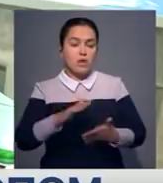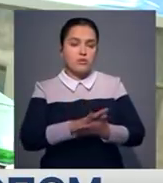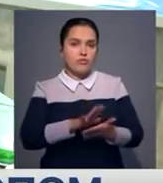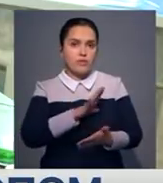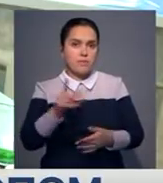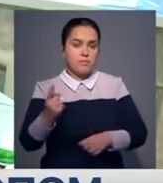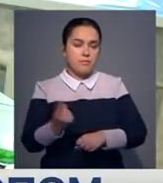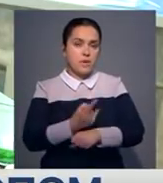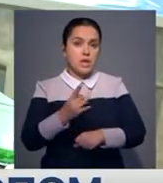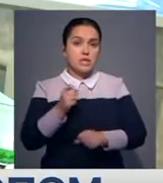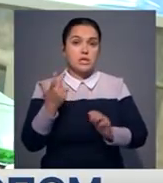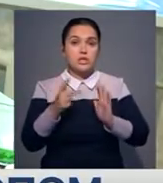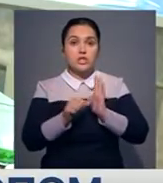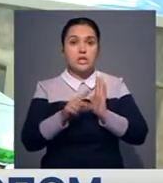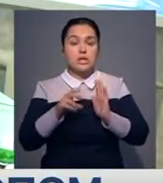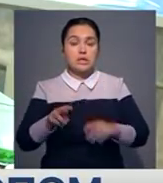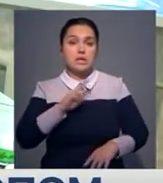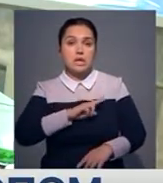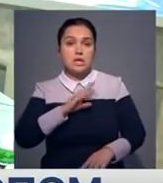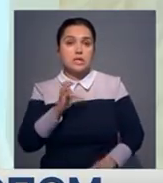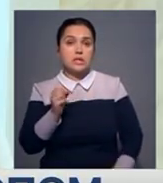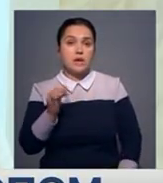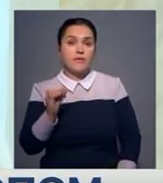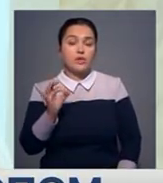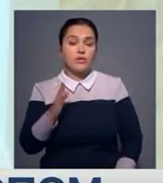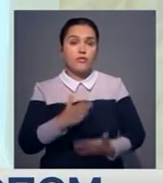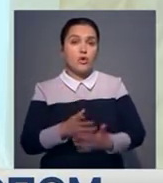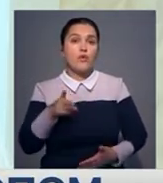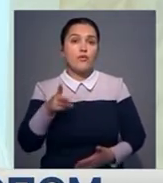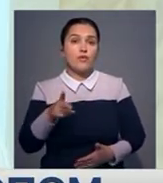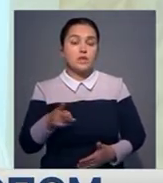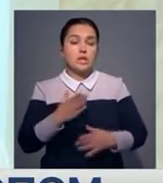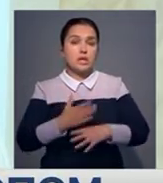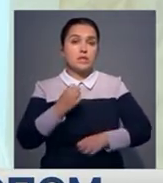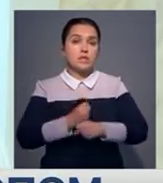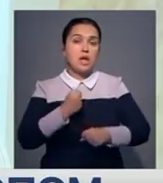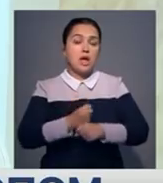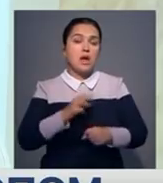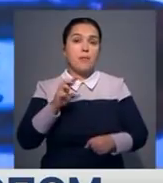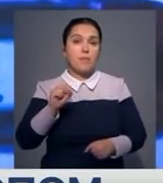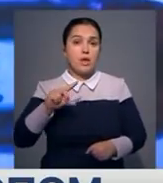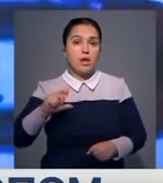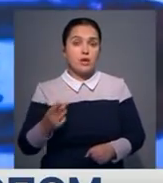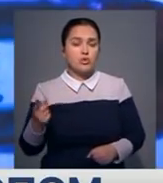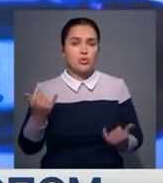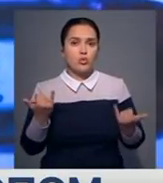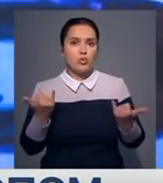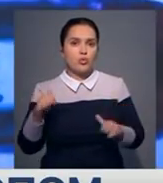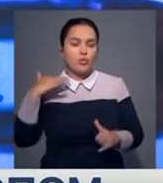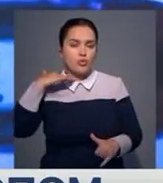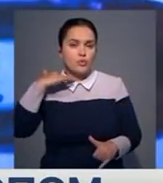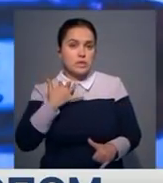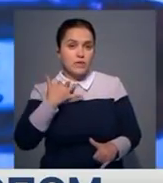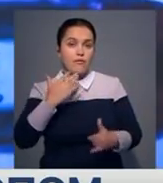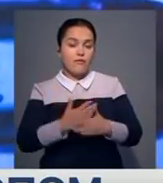такого нет. За 36 лет творческой деятельности Николай Савидов создал около 2000 микроминиатюр. Балхашский умелец удивляет своими работами не только соотечественников,